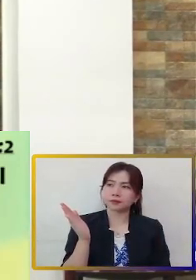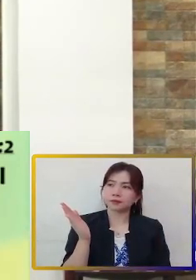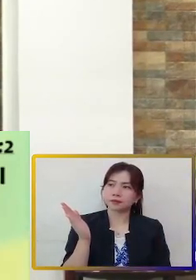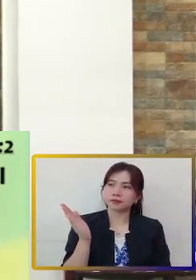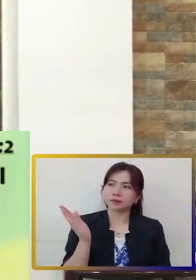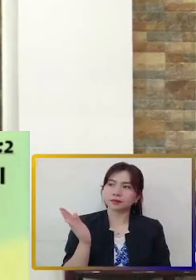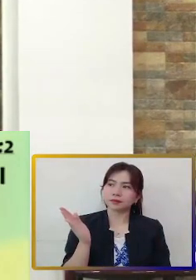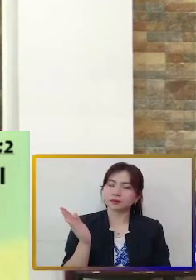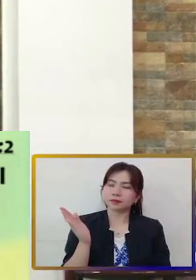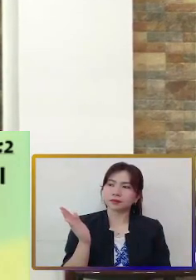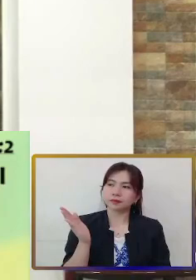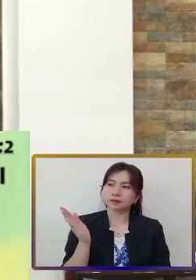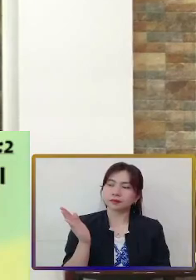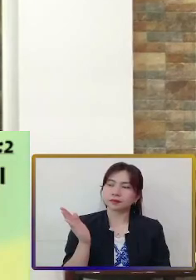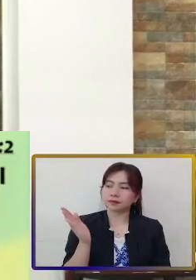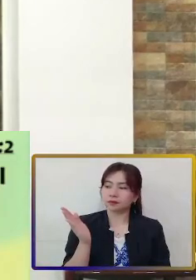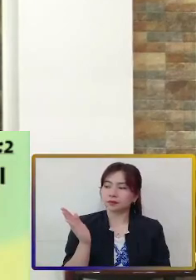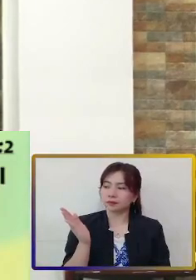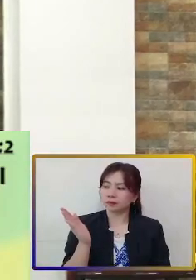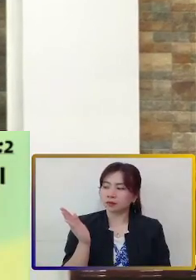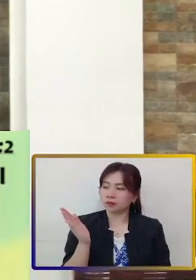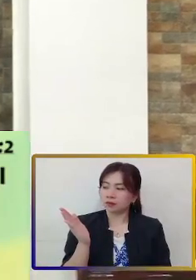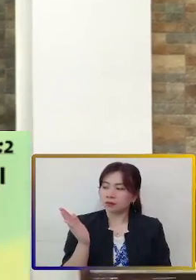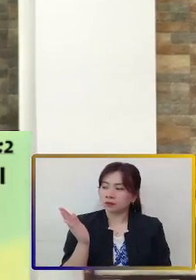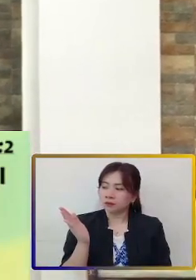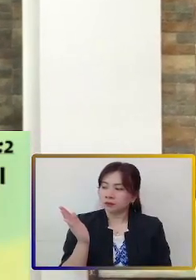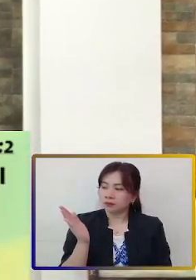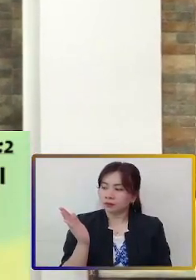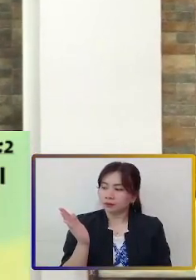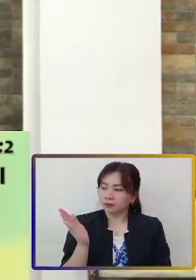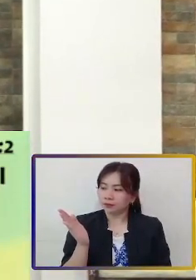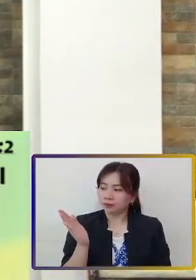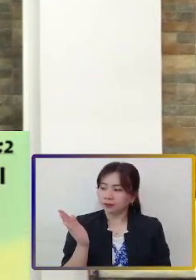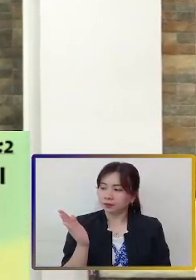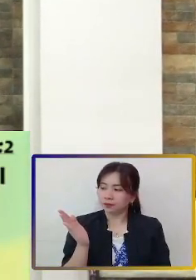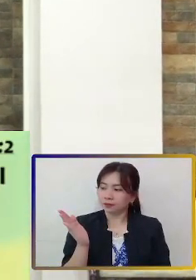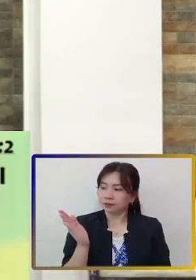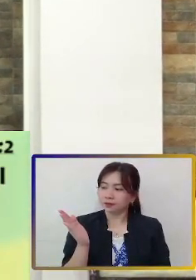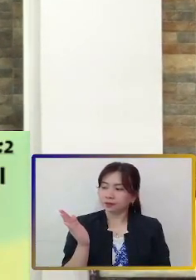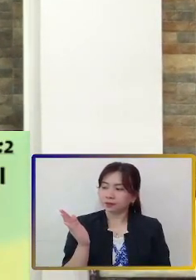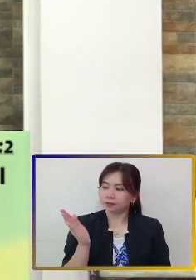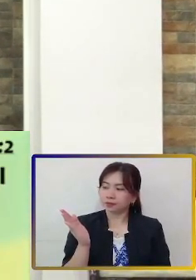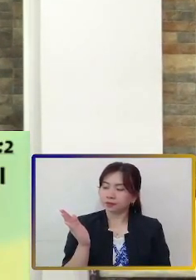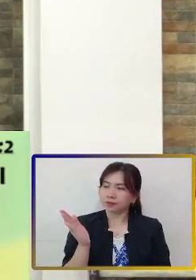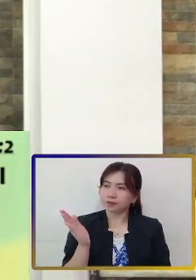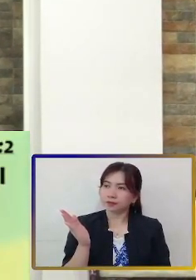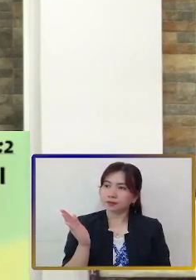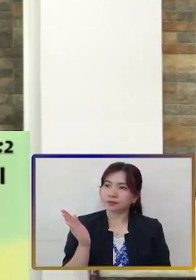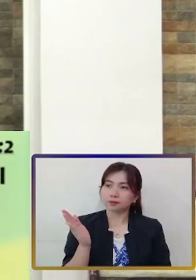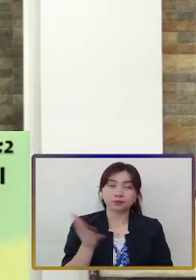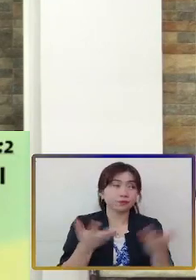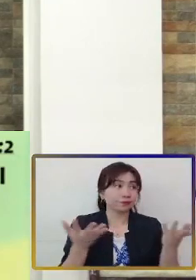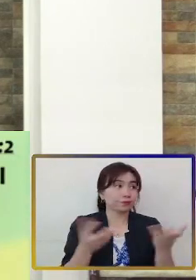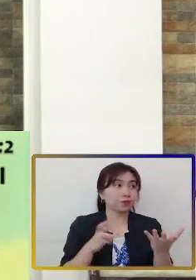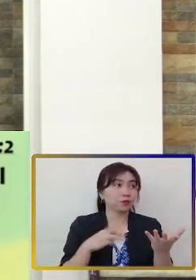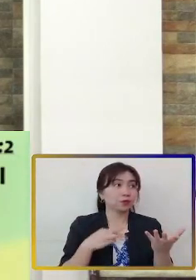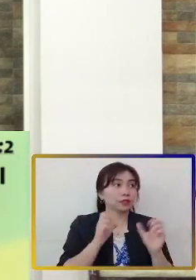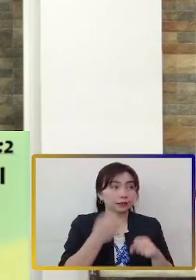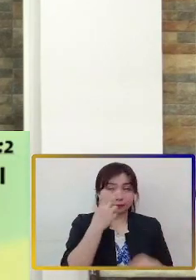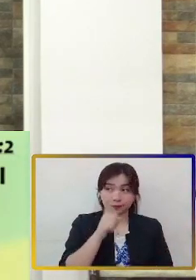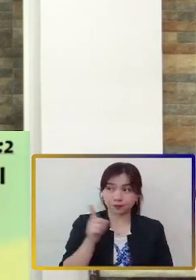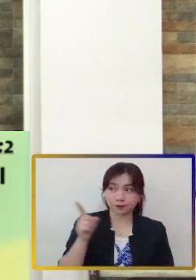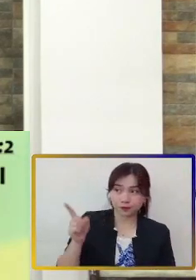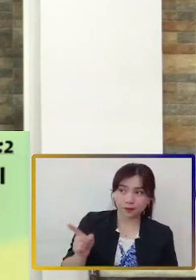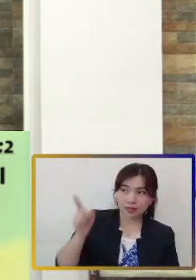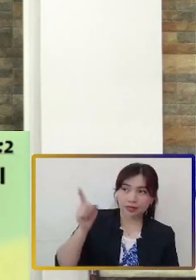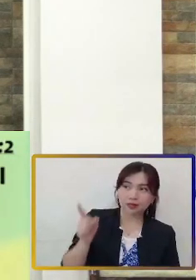go to prepare a place for you you see makikita natin dito mga kapatid sa talata po